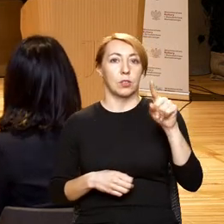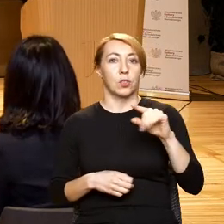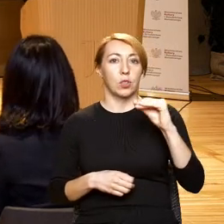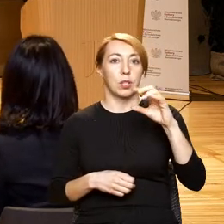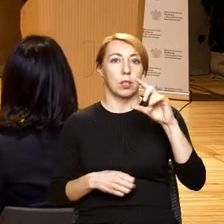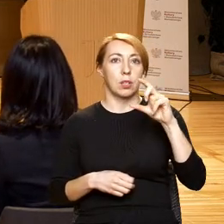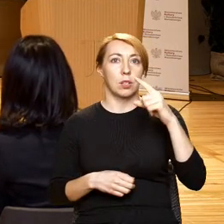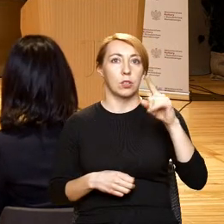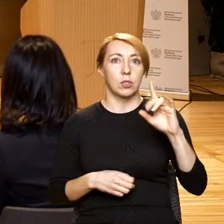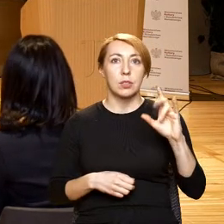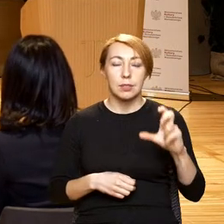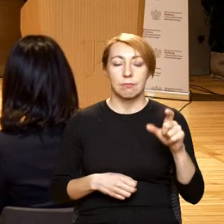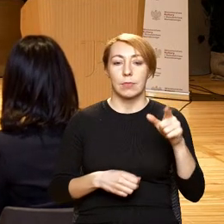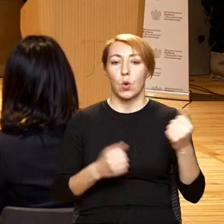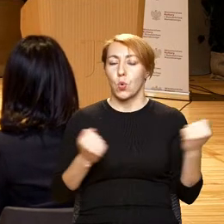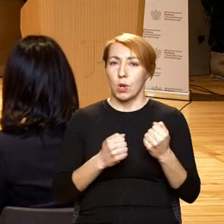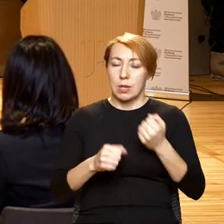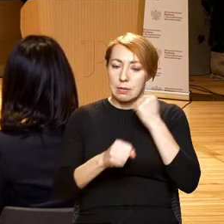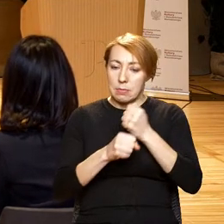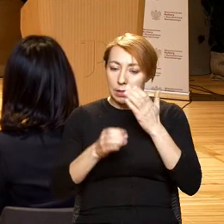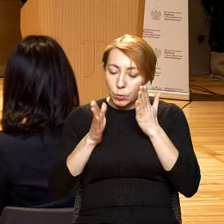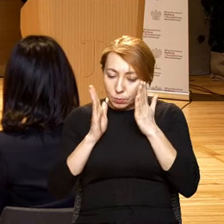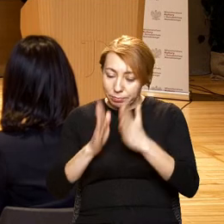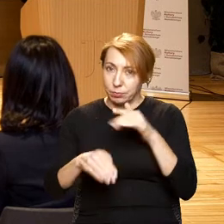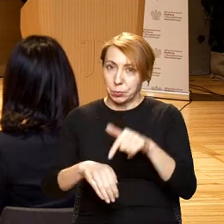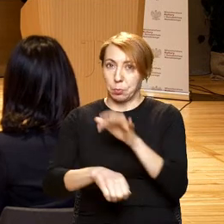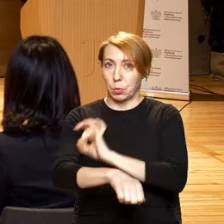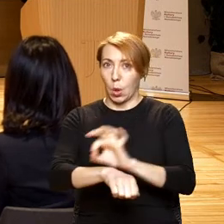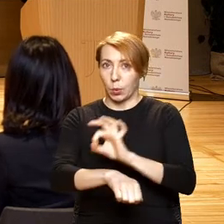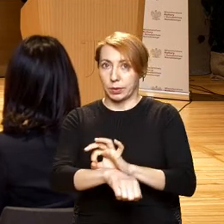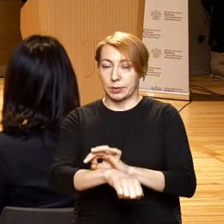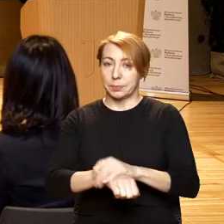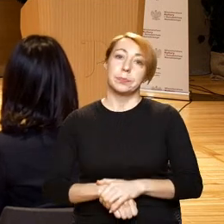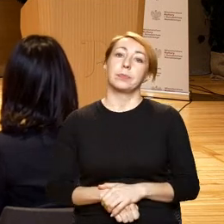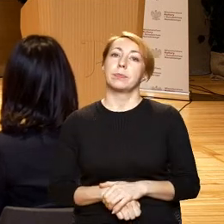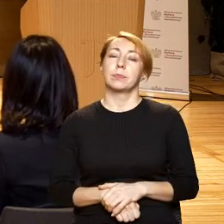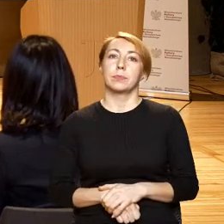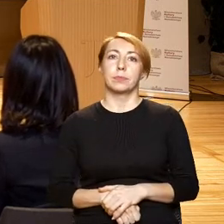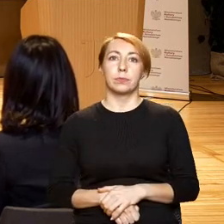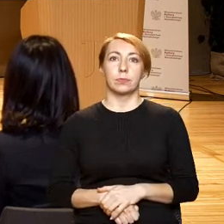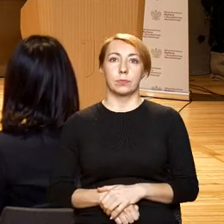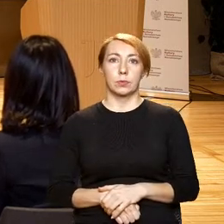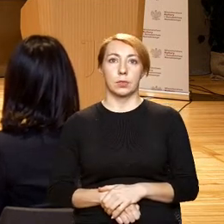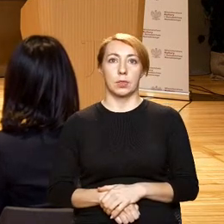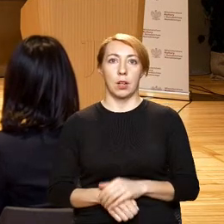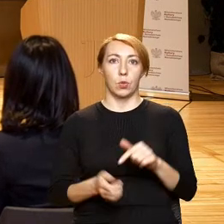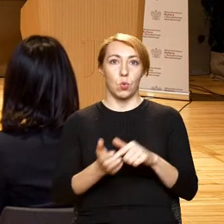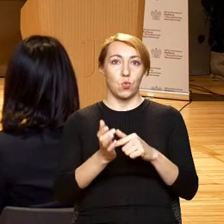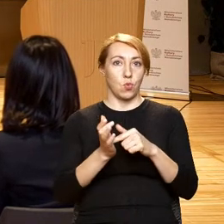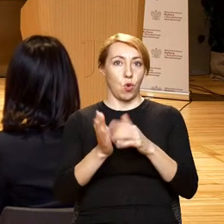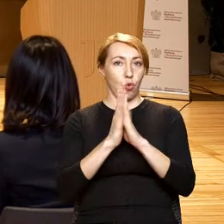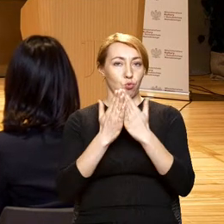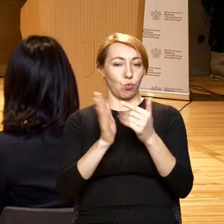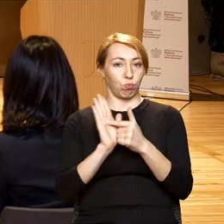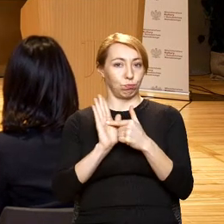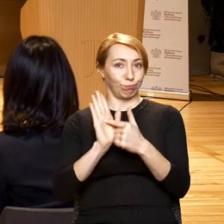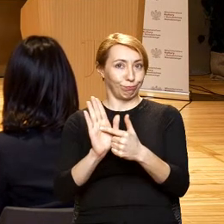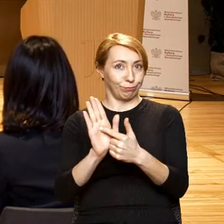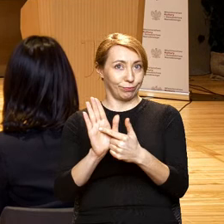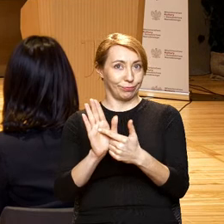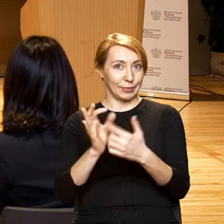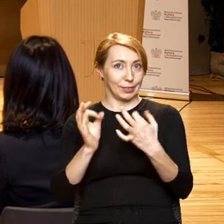prostu benedyktyńską pracę nad tym projektem. Proszę państwa, ponieważ już to jest ta książka, o której